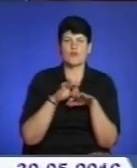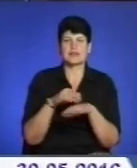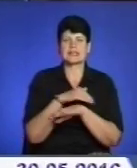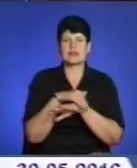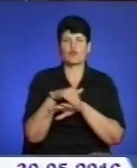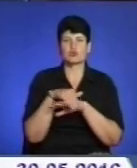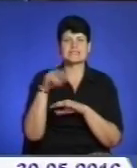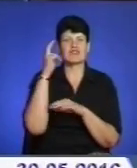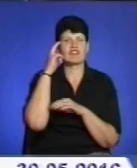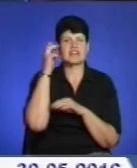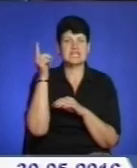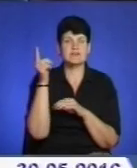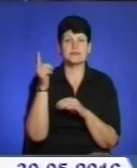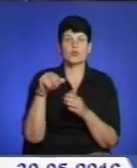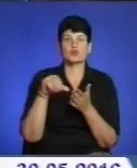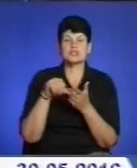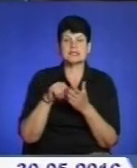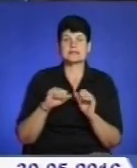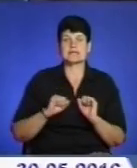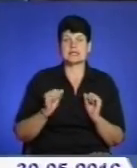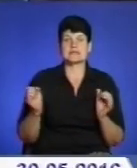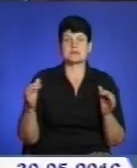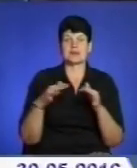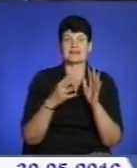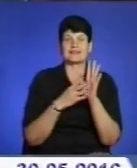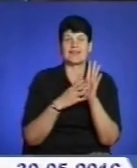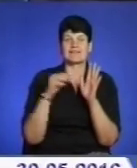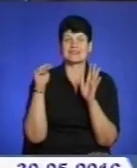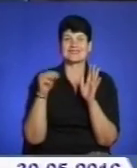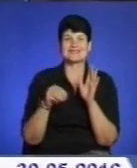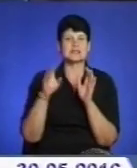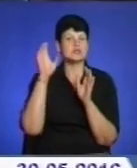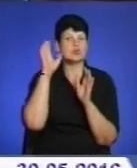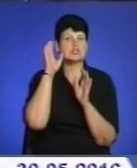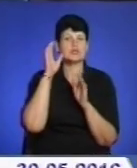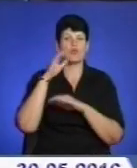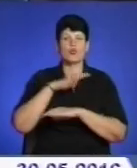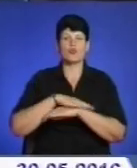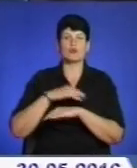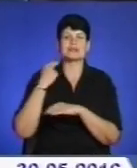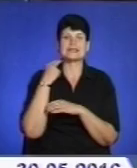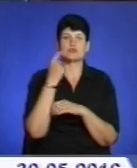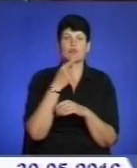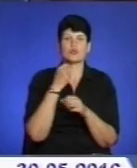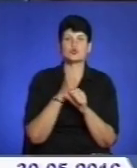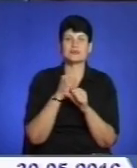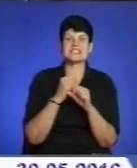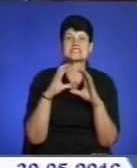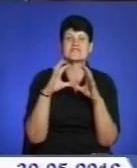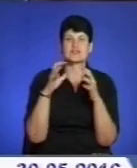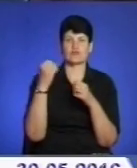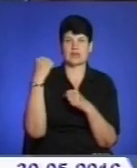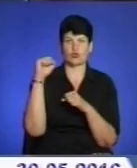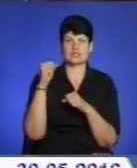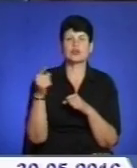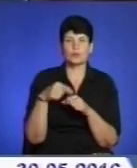зокрема у Києві. Учасники намагалися зібрати 9 тисяч слухачів уроку англійської мови і таким чином встановити світовий рекорд.